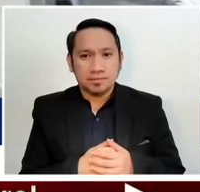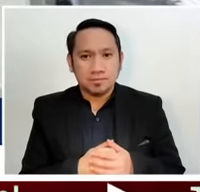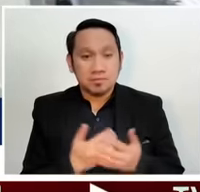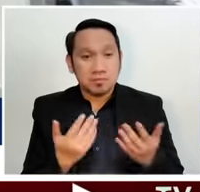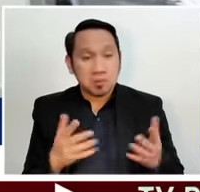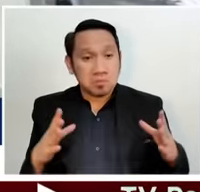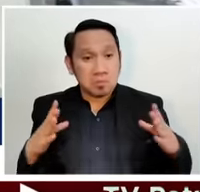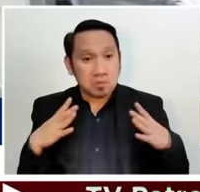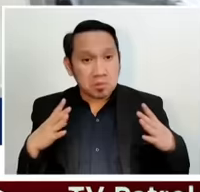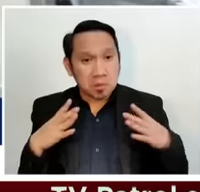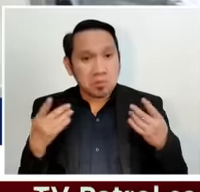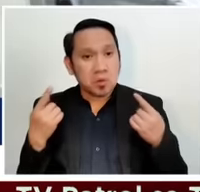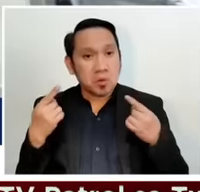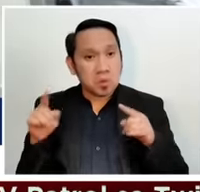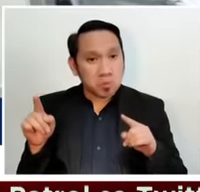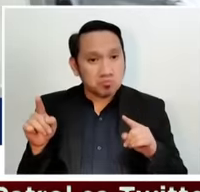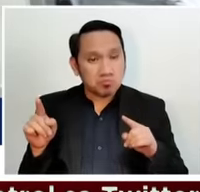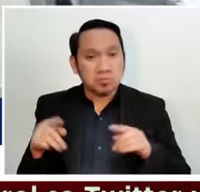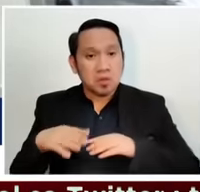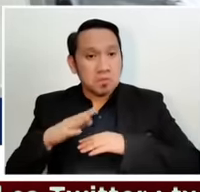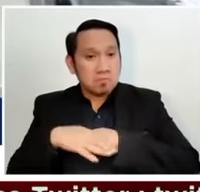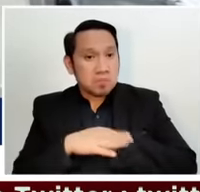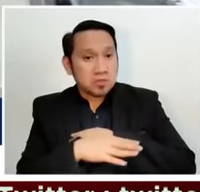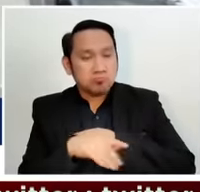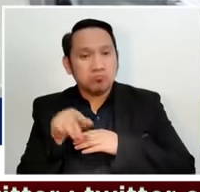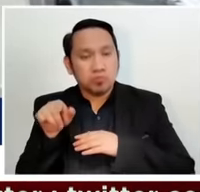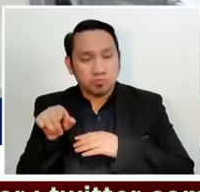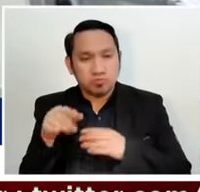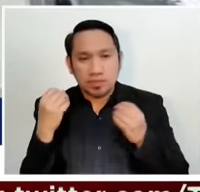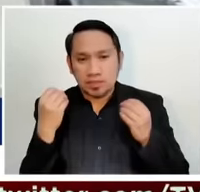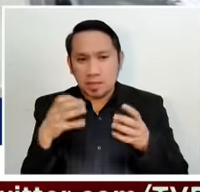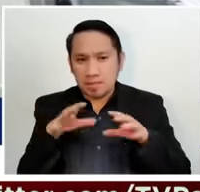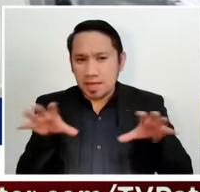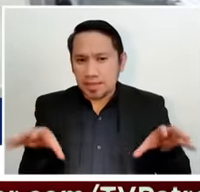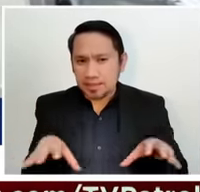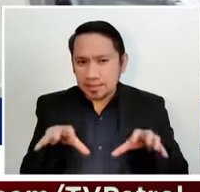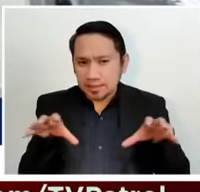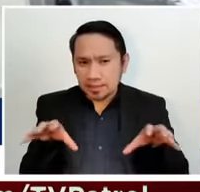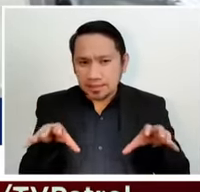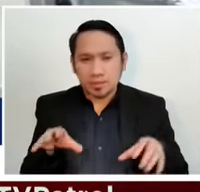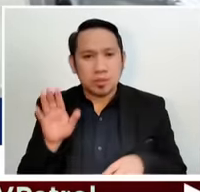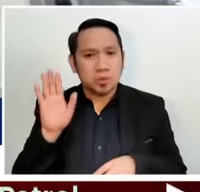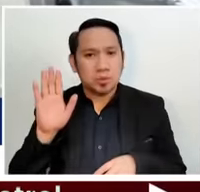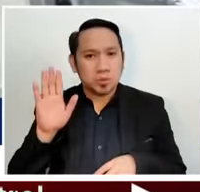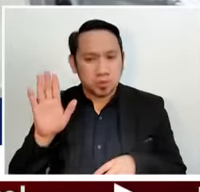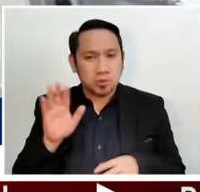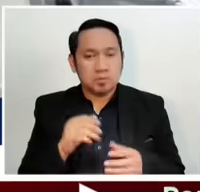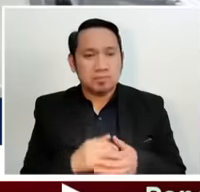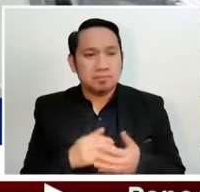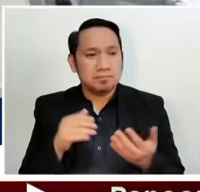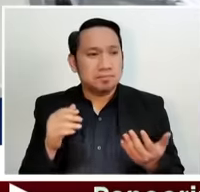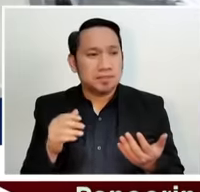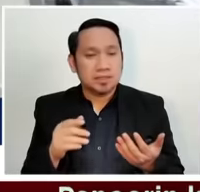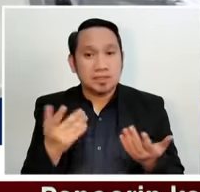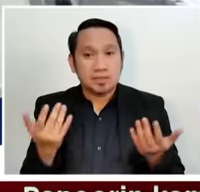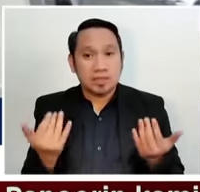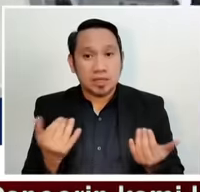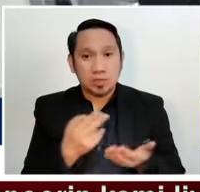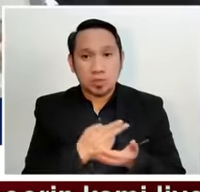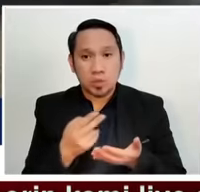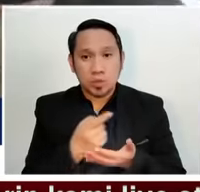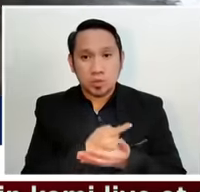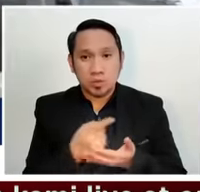bakasyonista ay patungo doon dahil napakaraming mga activities na naka-line up ang lokal na pamahalaan ngayong Semana